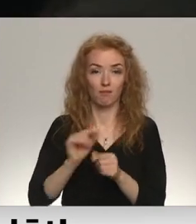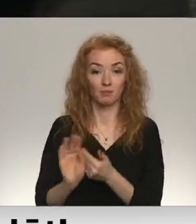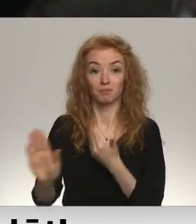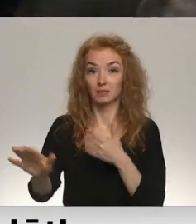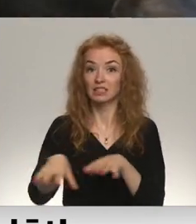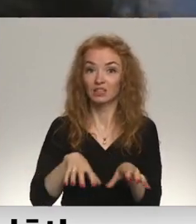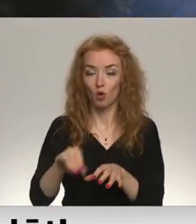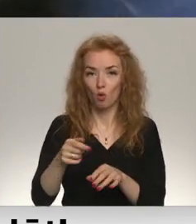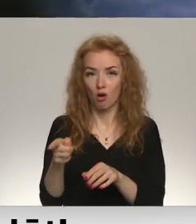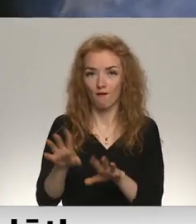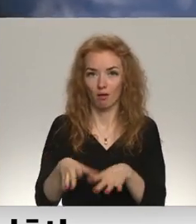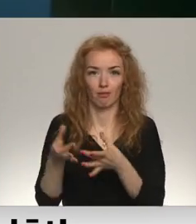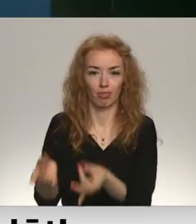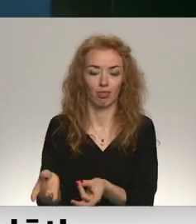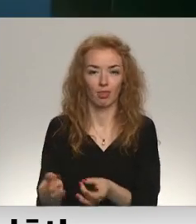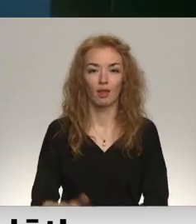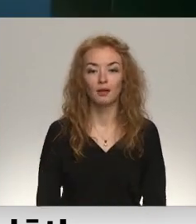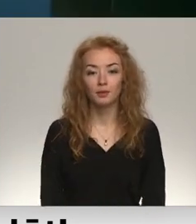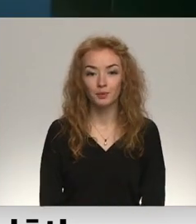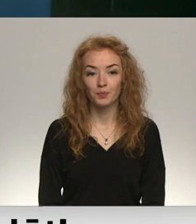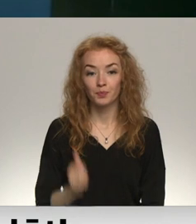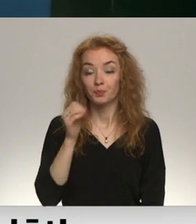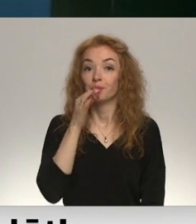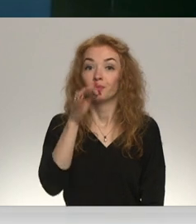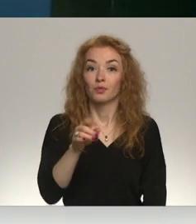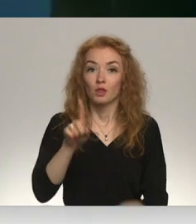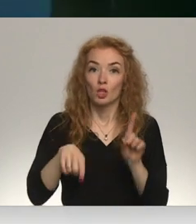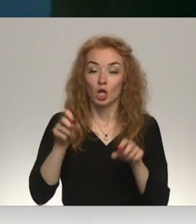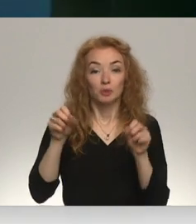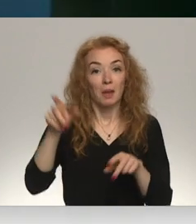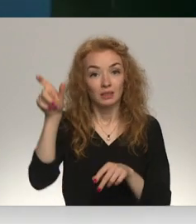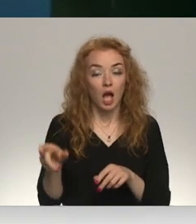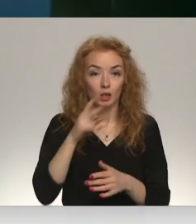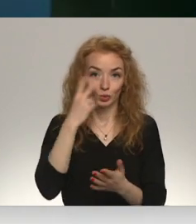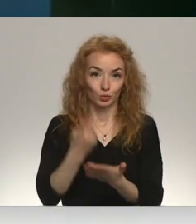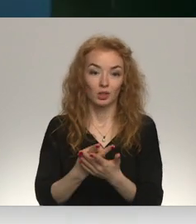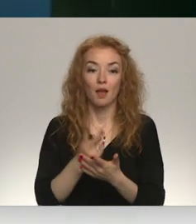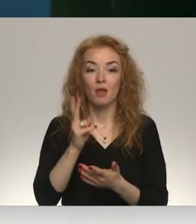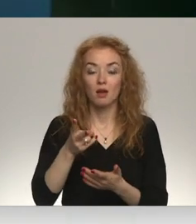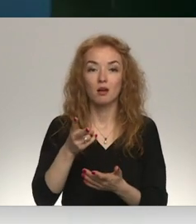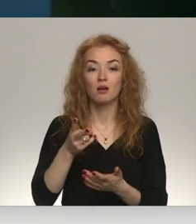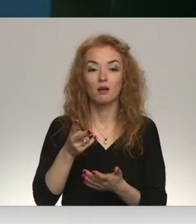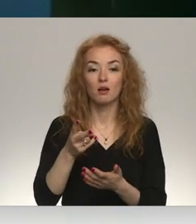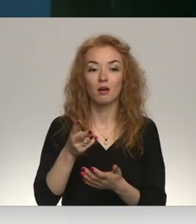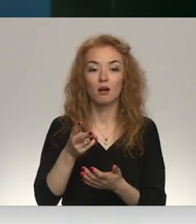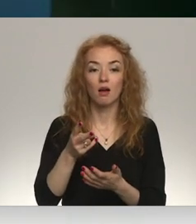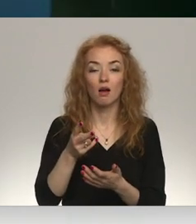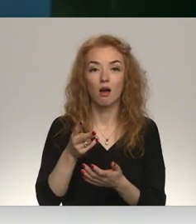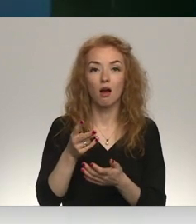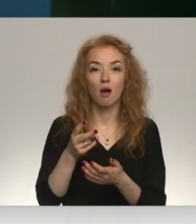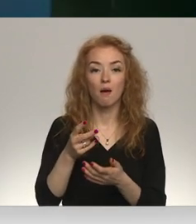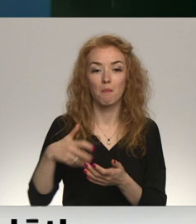mājdzīvnieki, jo arī viņi var inficēties. Ir pat daži speciālisti, kas uzskata, ka pērtiķi ir tikai